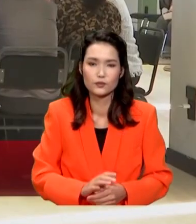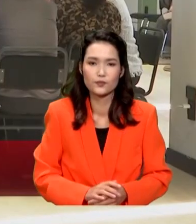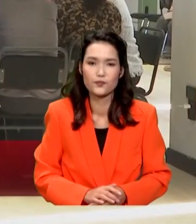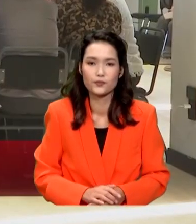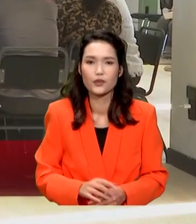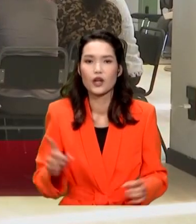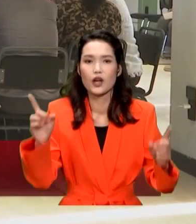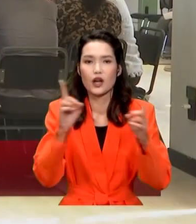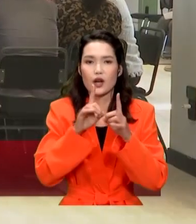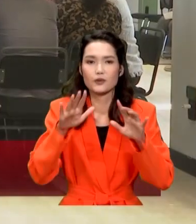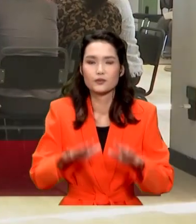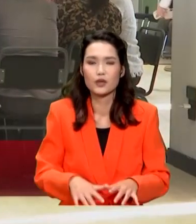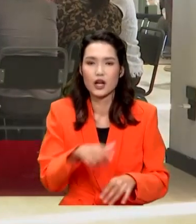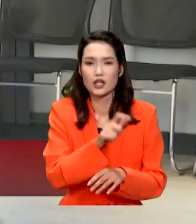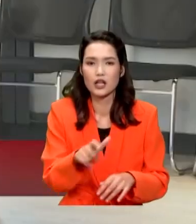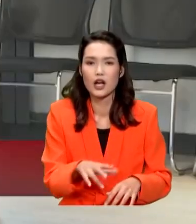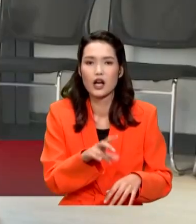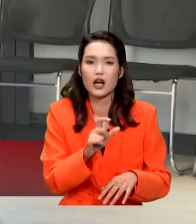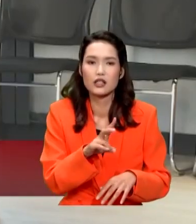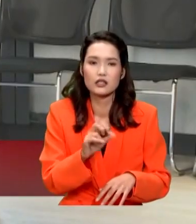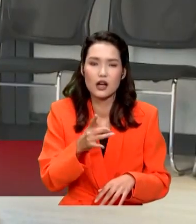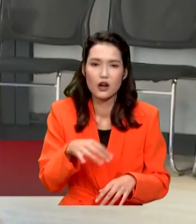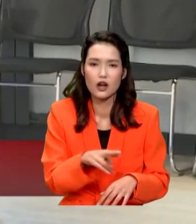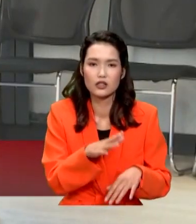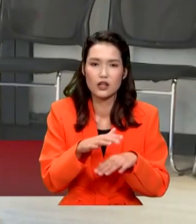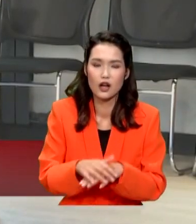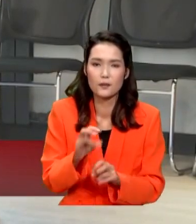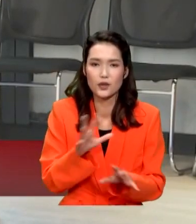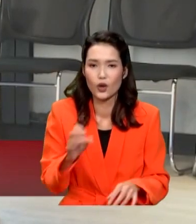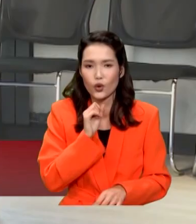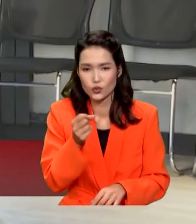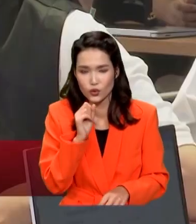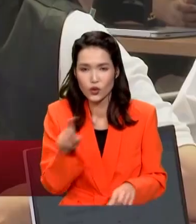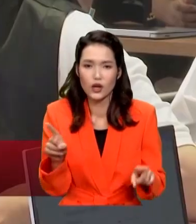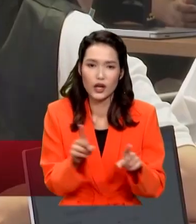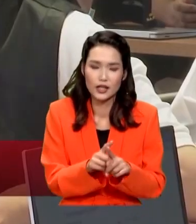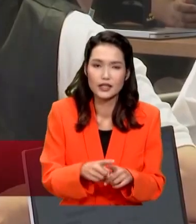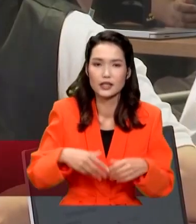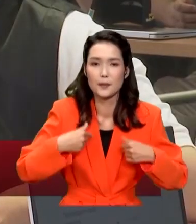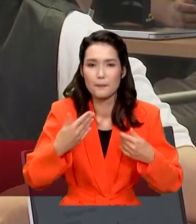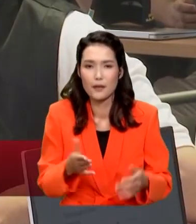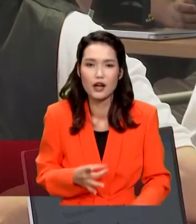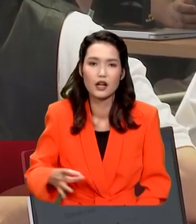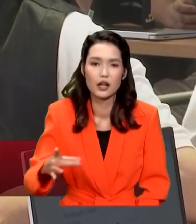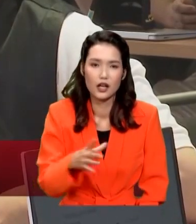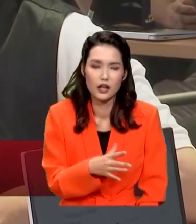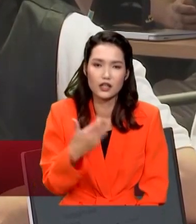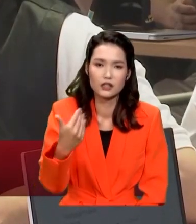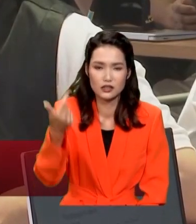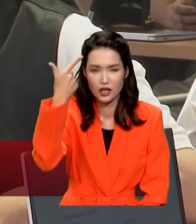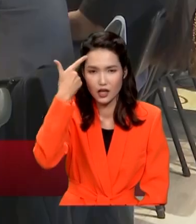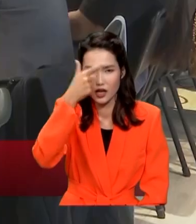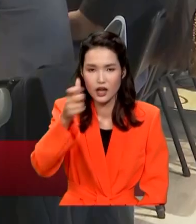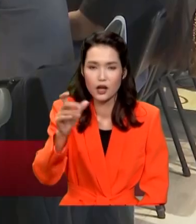Во встрече, инициированной Народным банком, приняли участие не только журналисты из областных изданий, но и представители районных средств массовой